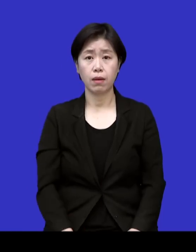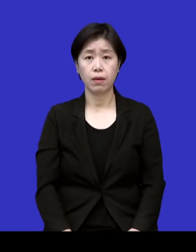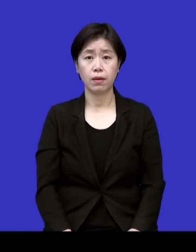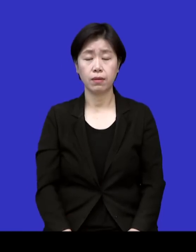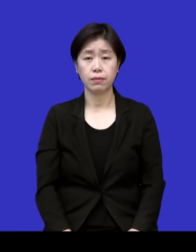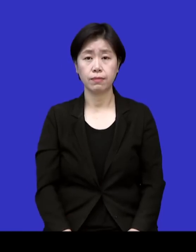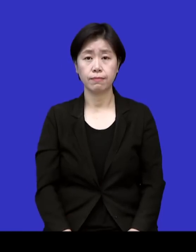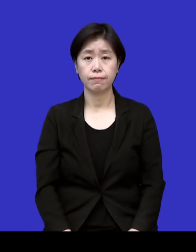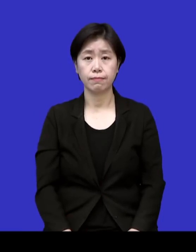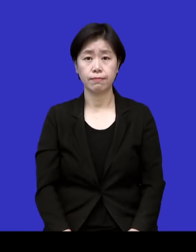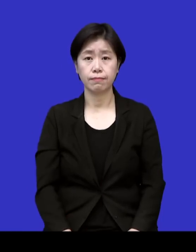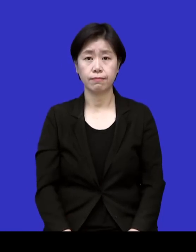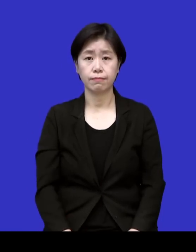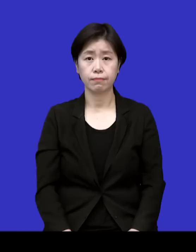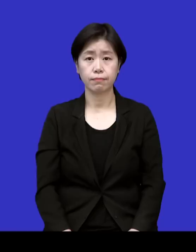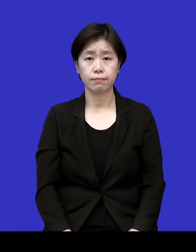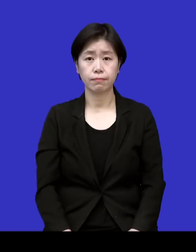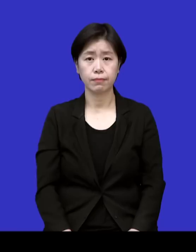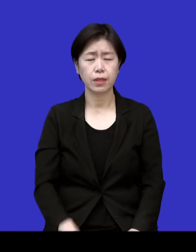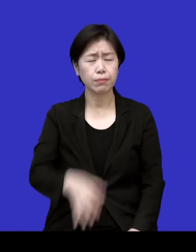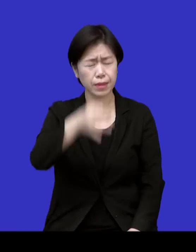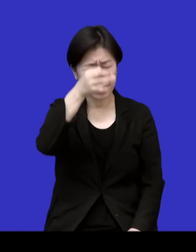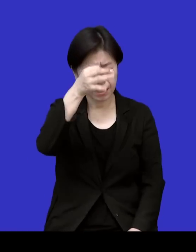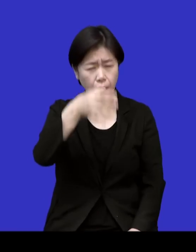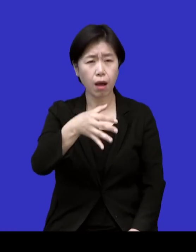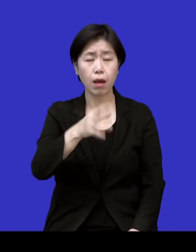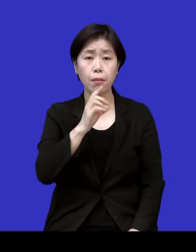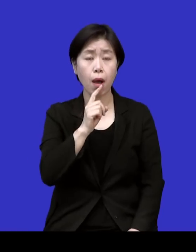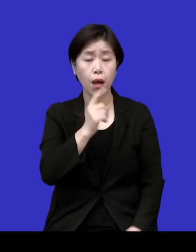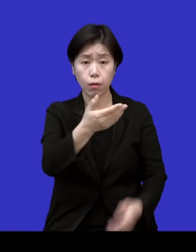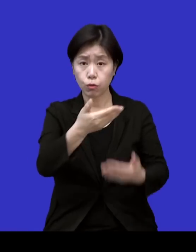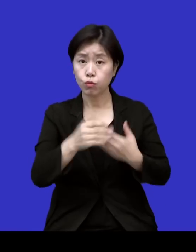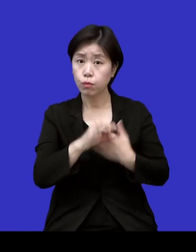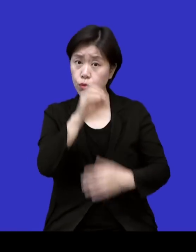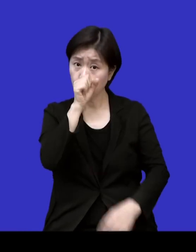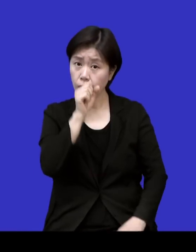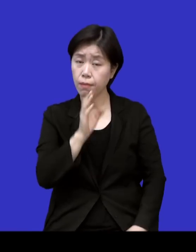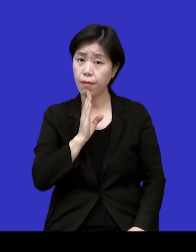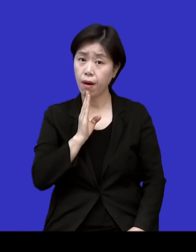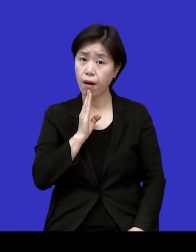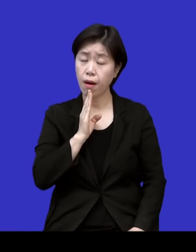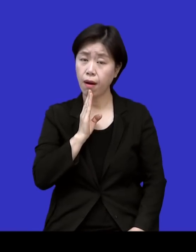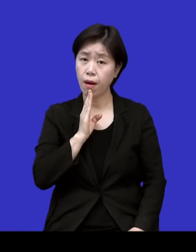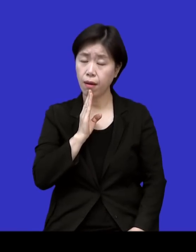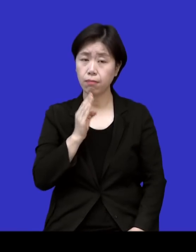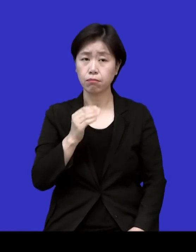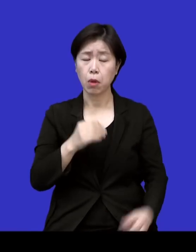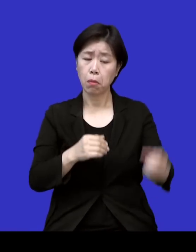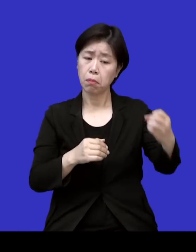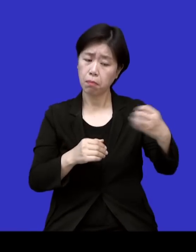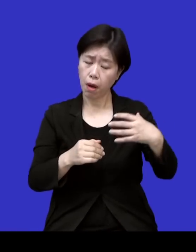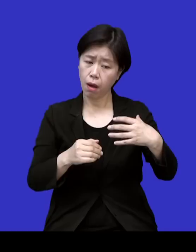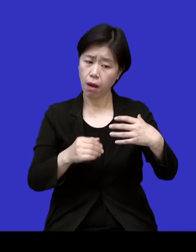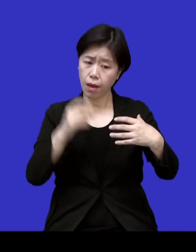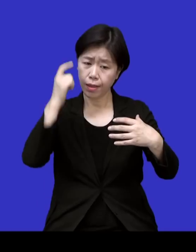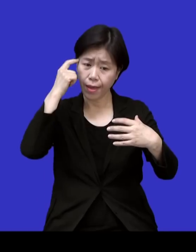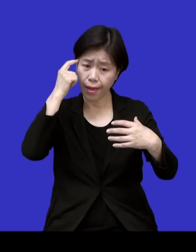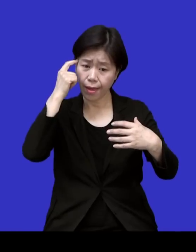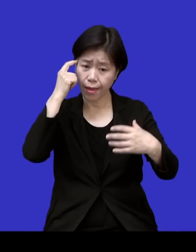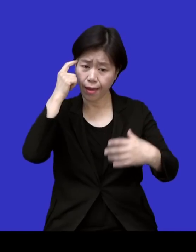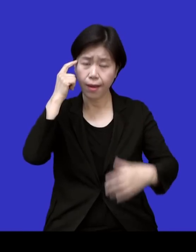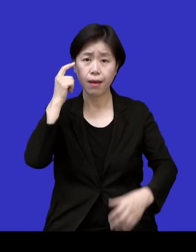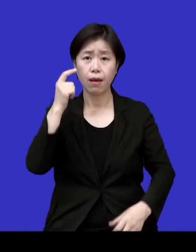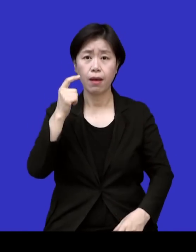엄마가 그때 미안하다. 너희가 미워서 그런 게 아니다. 정말 너희만 내버려둬서 미안하다. 뭐 이런